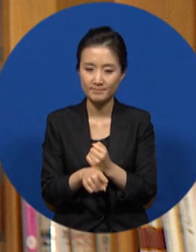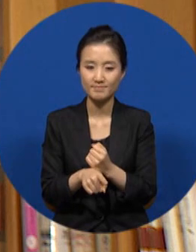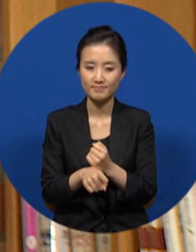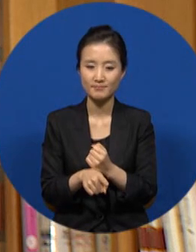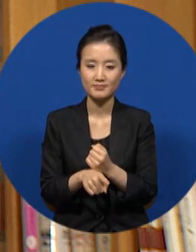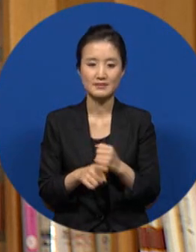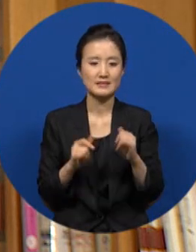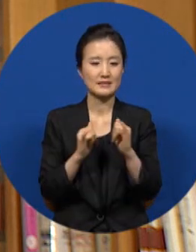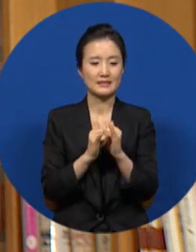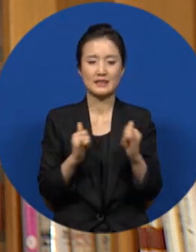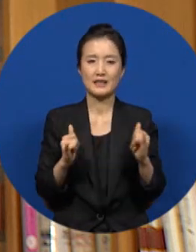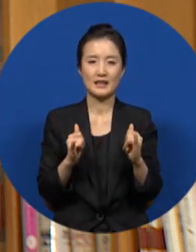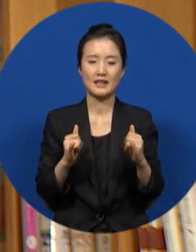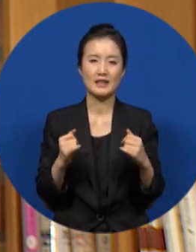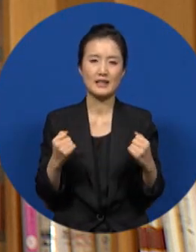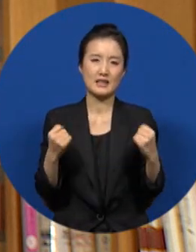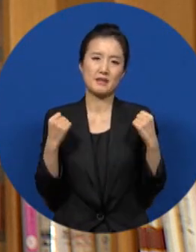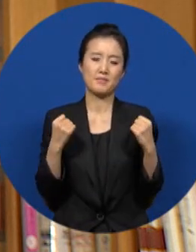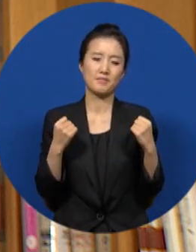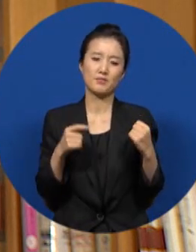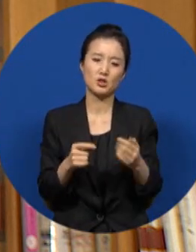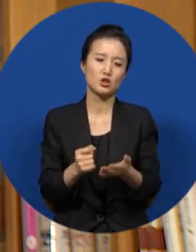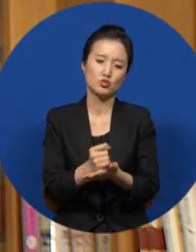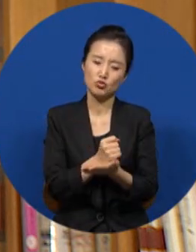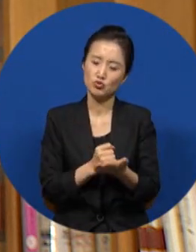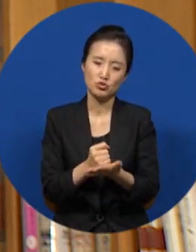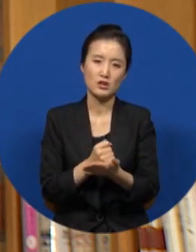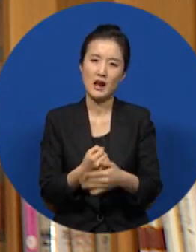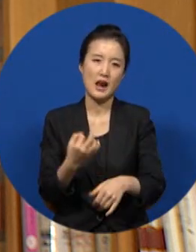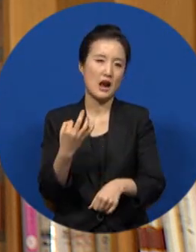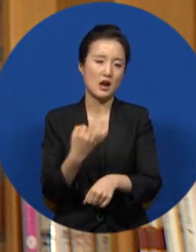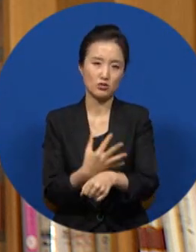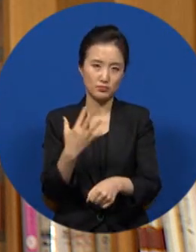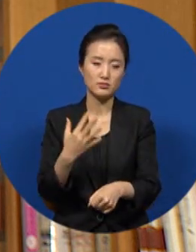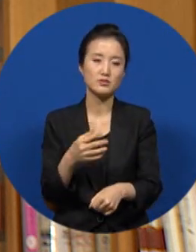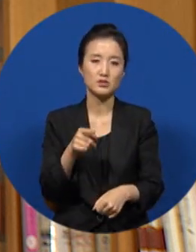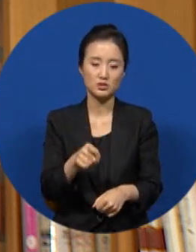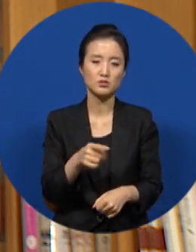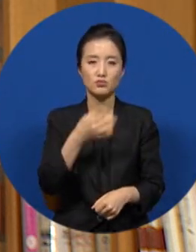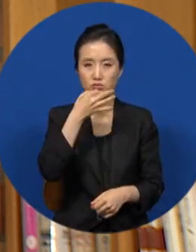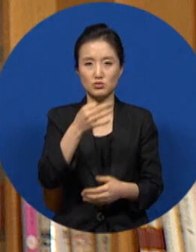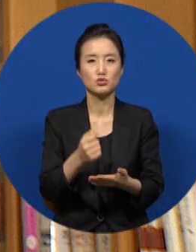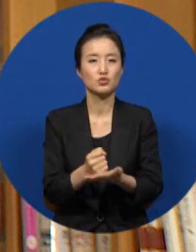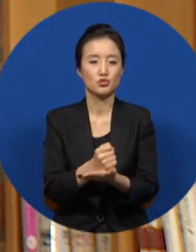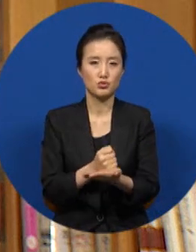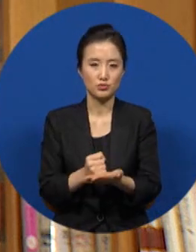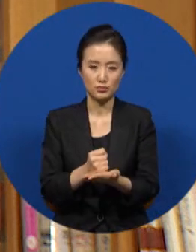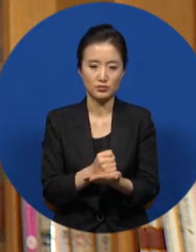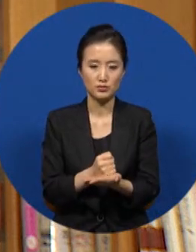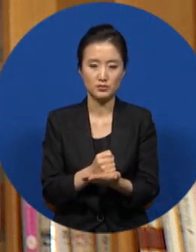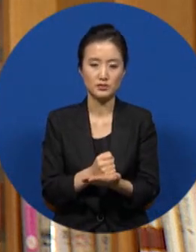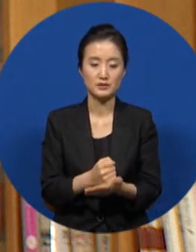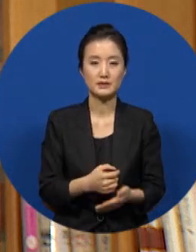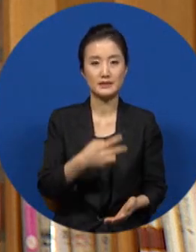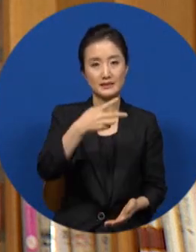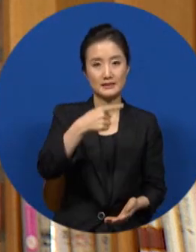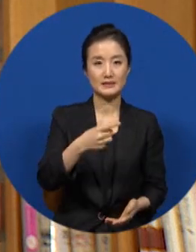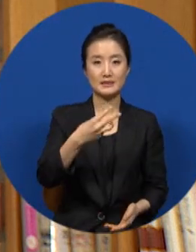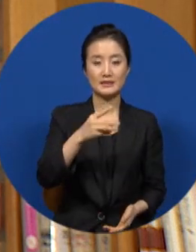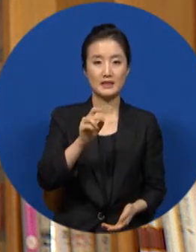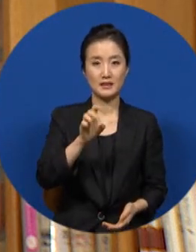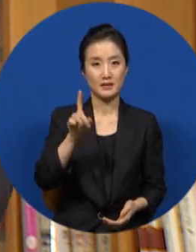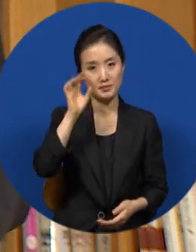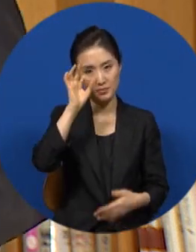인간의 힘으로 어쩔 수 없는 환경과의 만나는 것 이런 것이 이제 운명인 거죠. 우리 뭐 드라마에 보면 빠지지 않고 등장하는 테마는